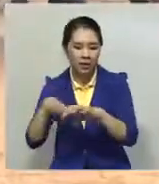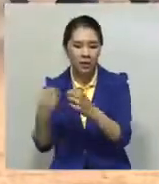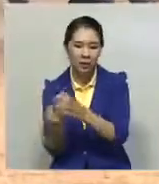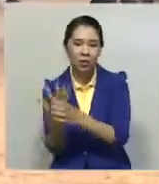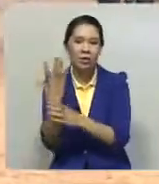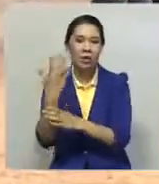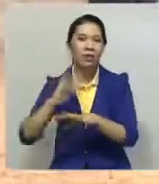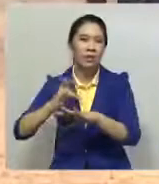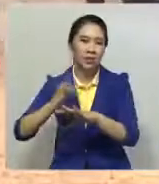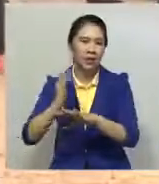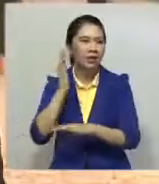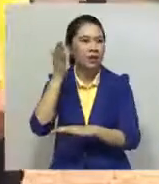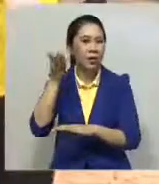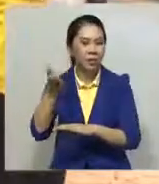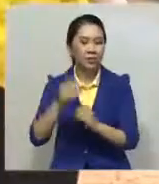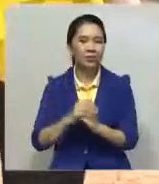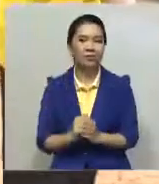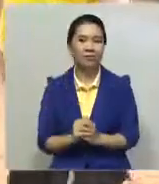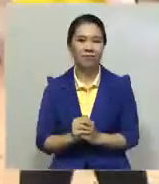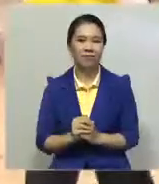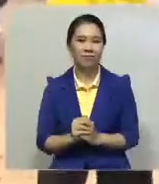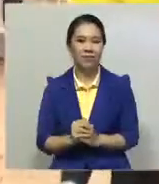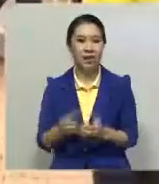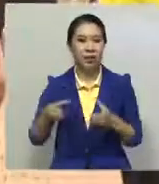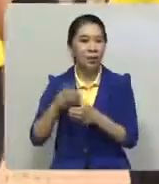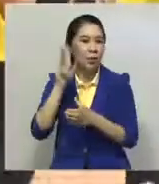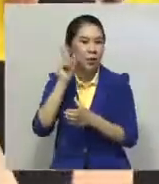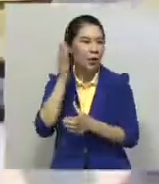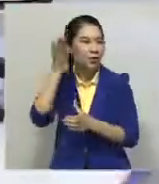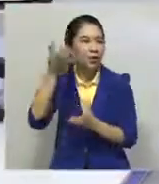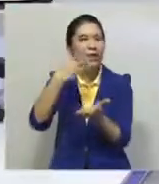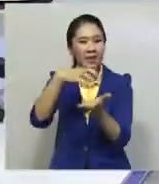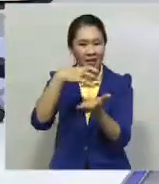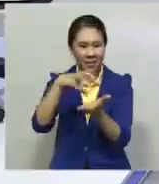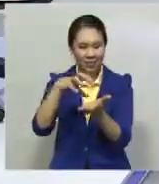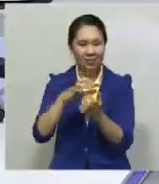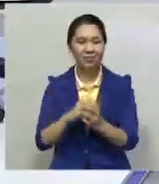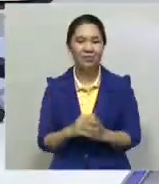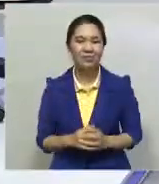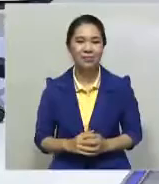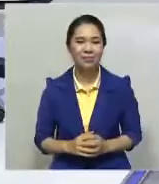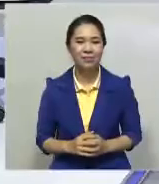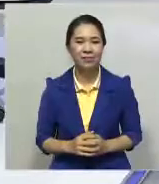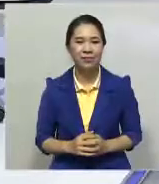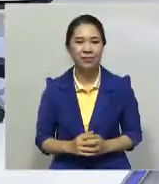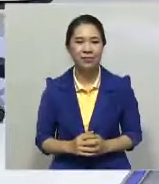ธรรมชาติต่อไปครับหากมีความเคลื่อนไหวที่น่าสนใจทางทีมข่าวของเราจะรายงานให้ทราบต่อไปครับช่วงนี้เชิญกลับไปทางคุณสถานุครับ